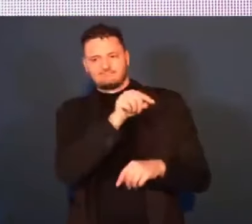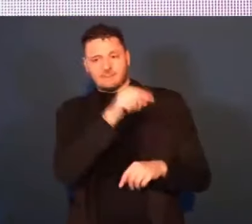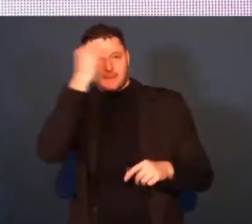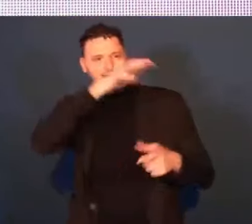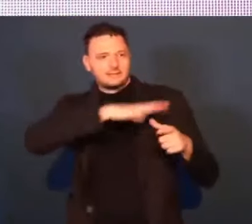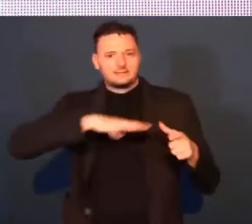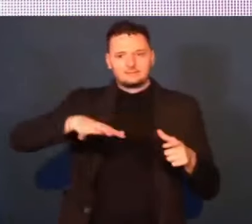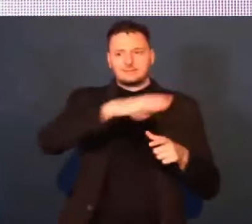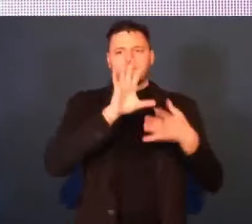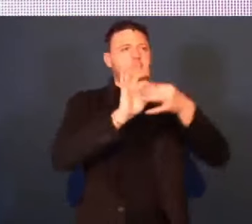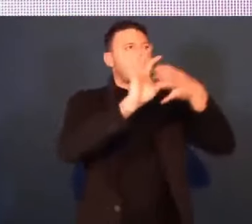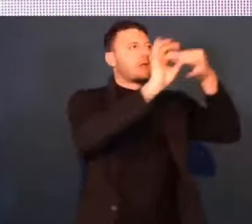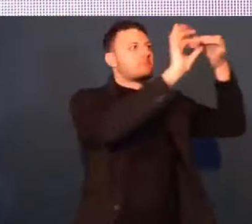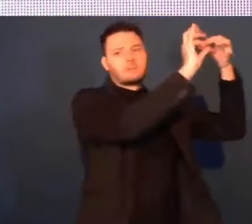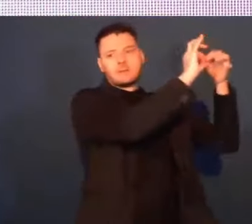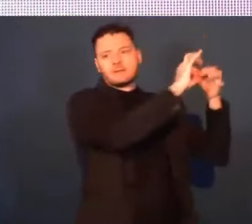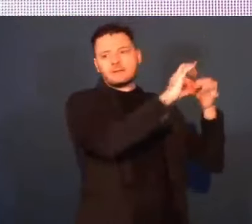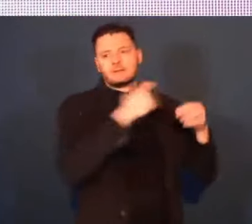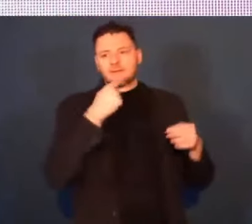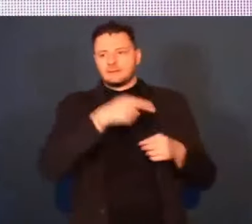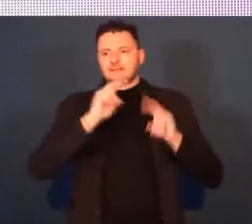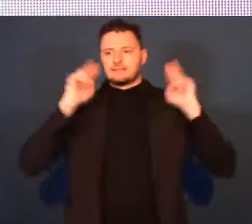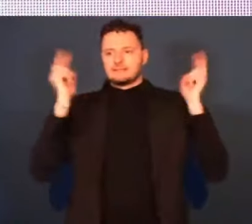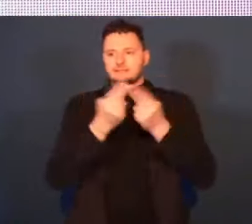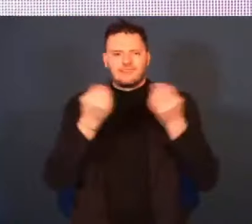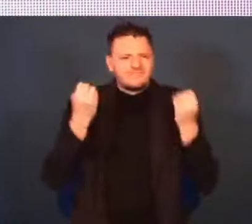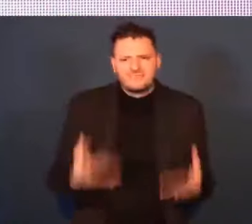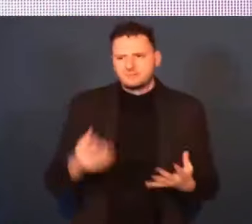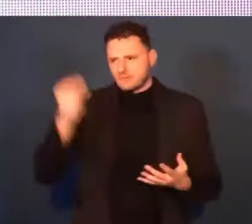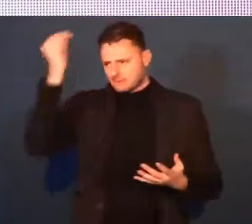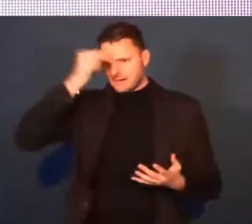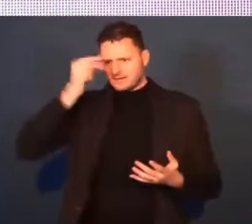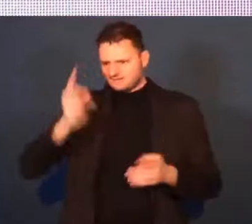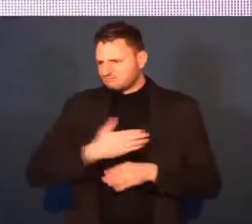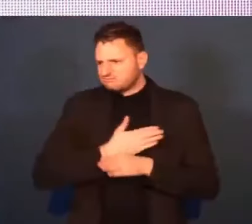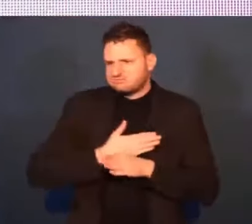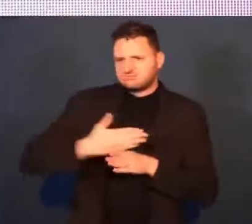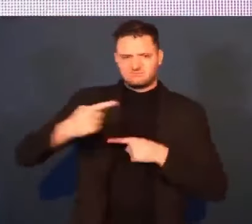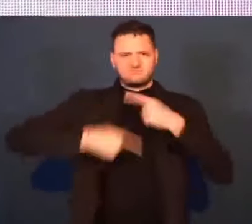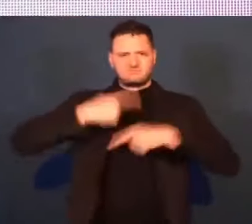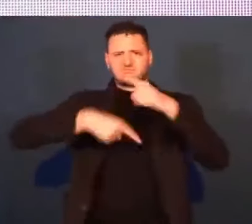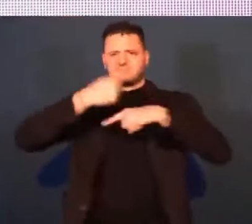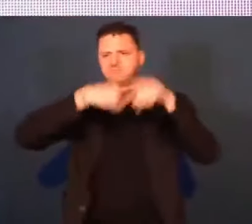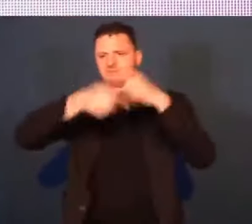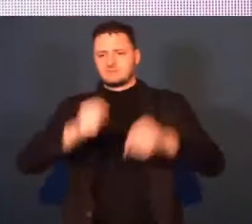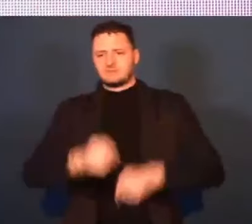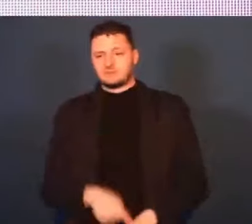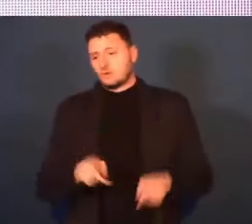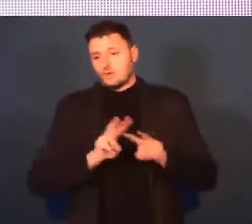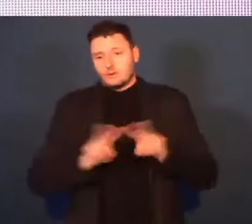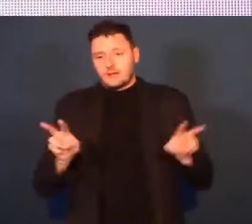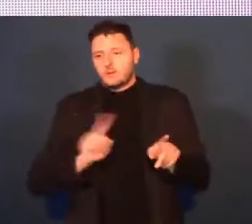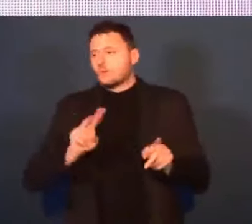нейния огромен потенциал. И точно за това ние ще продължим. Точно за това нямаме алтернатива. Ще продължим да